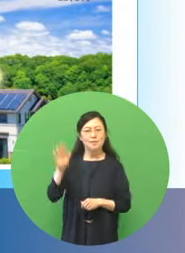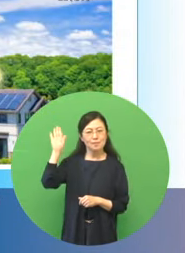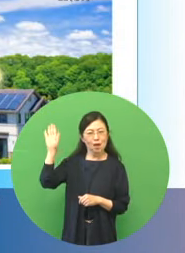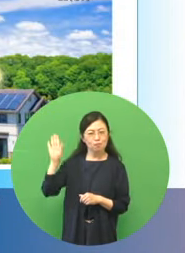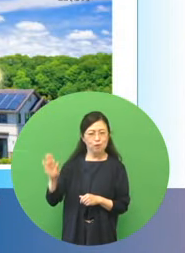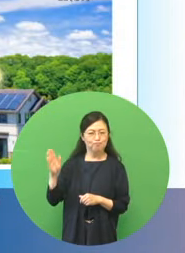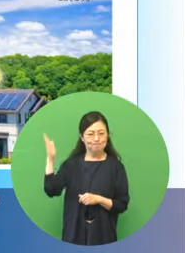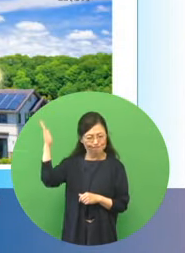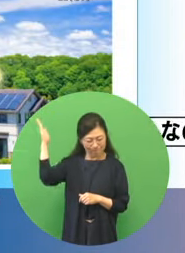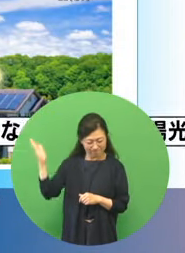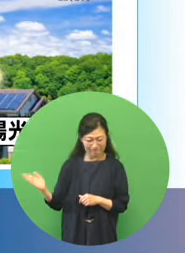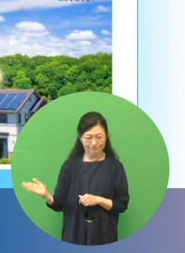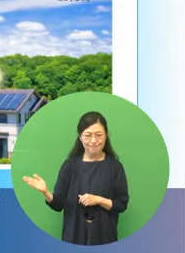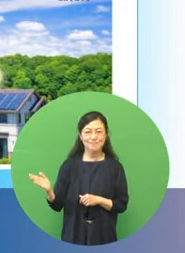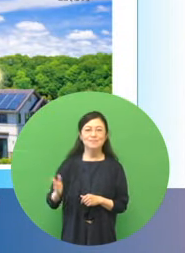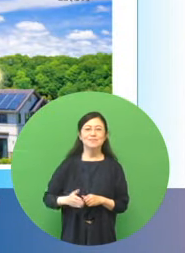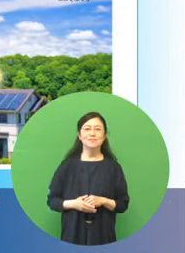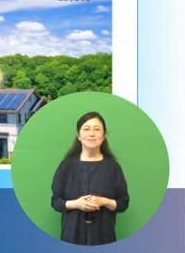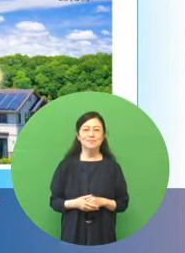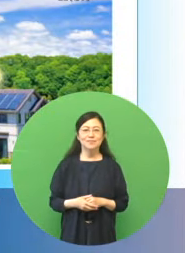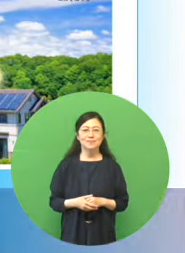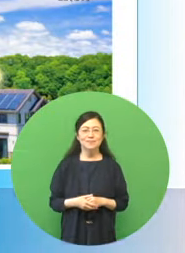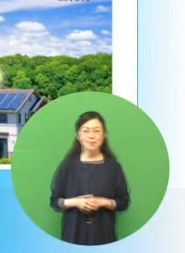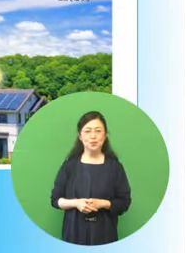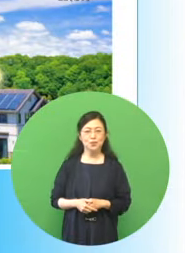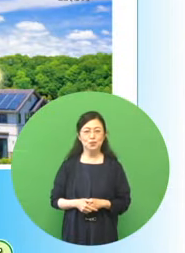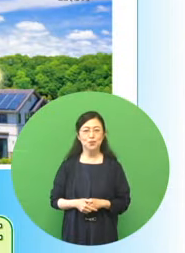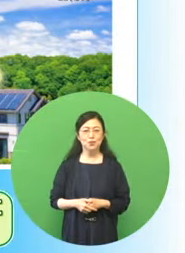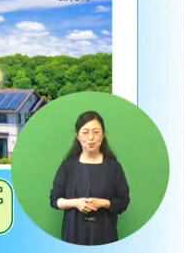ますので、ご覧ください。